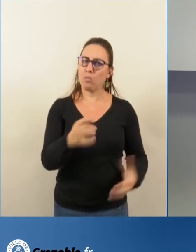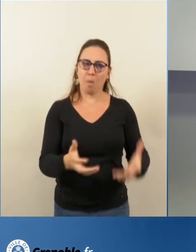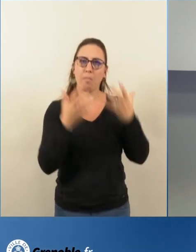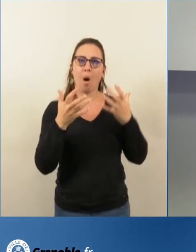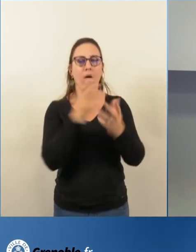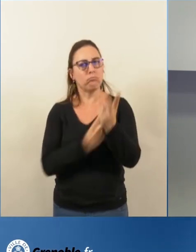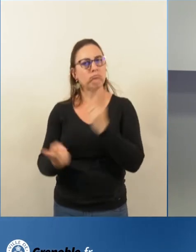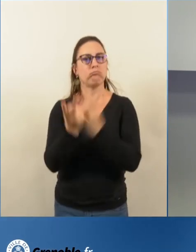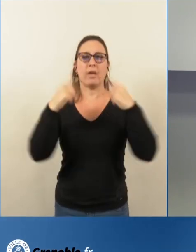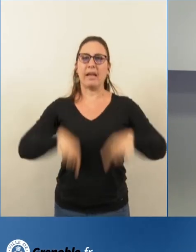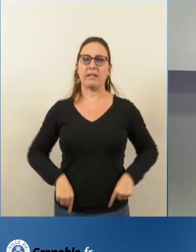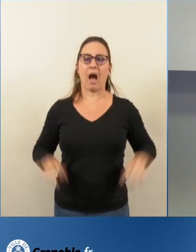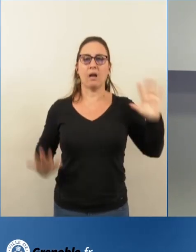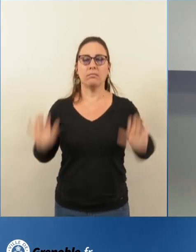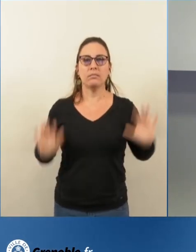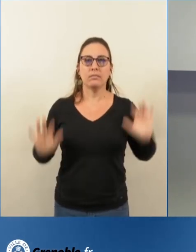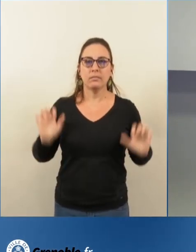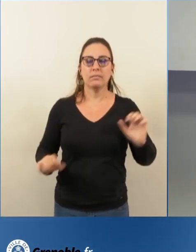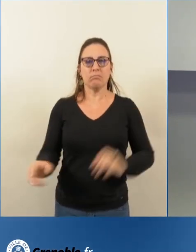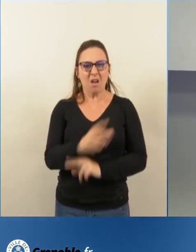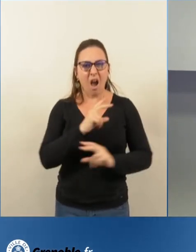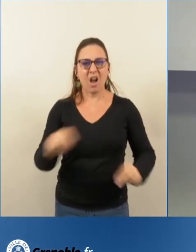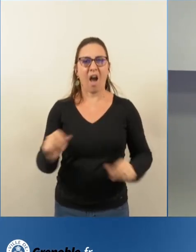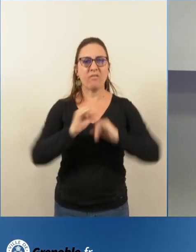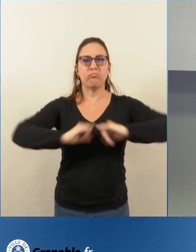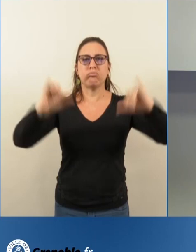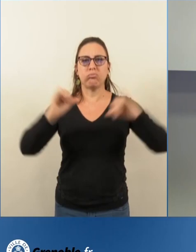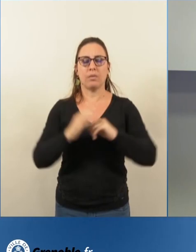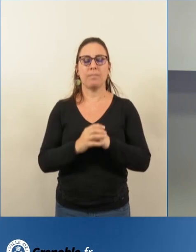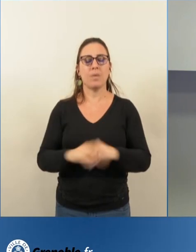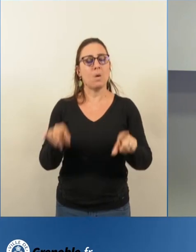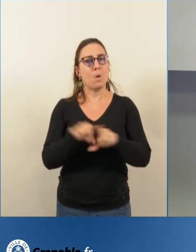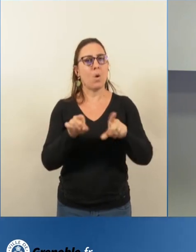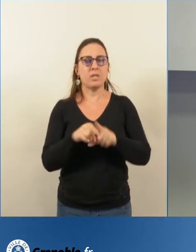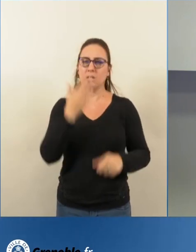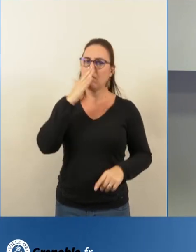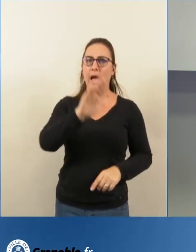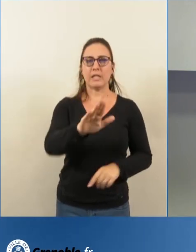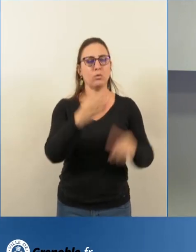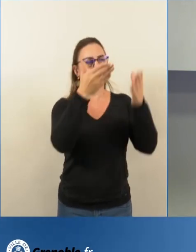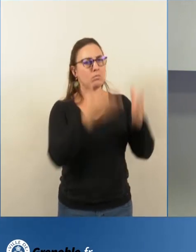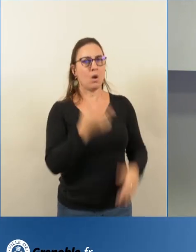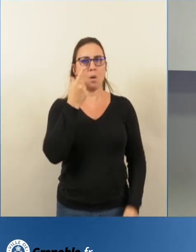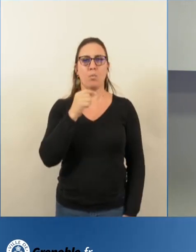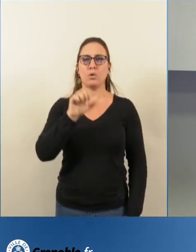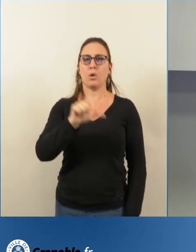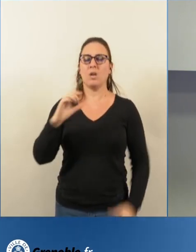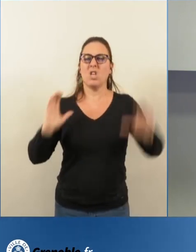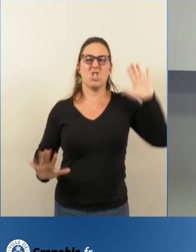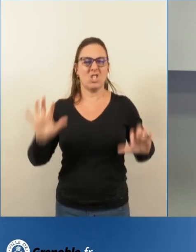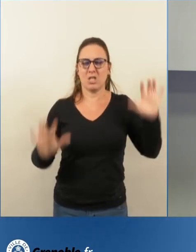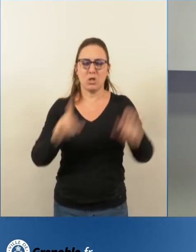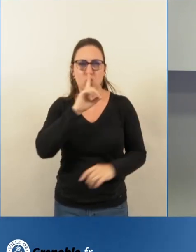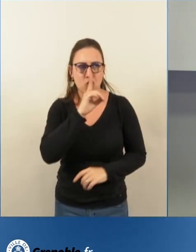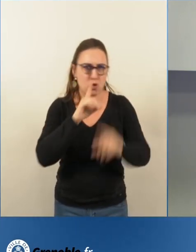représentant de l'État et d'une particulière gravité attendue enfin que l'attitude de Monsieur Alain CARIGNON au cours de